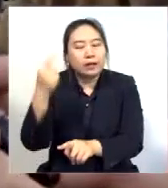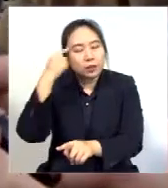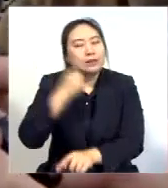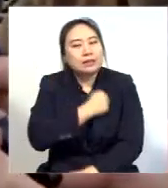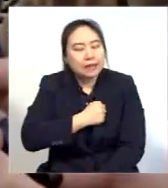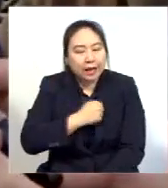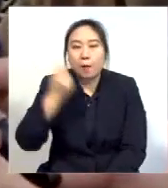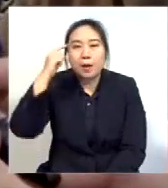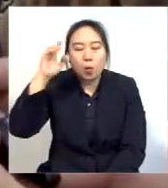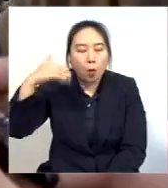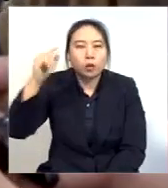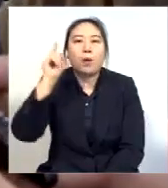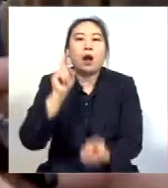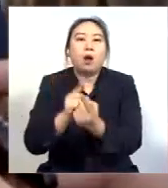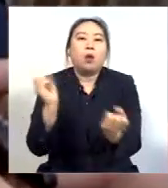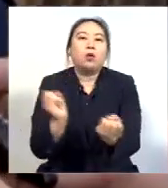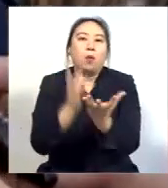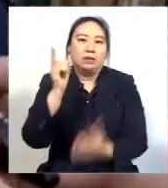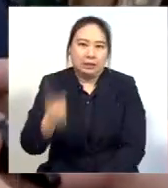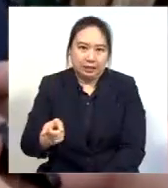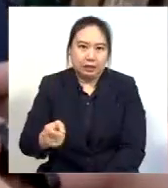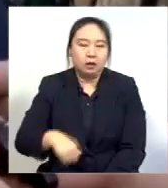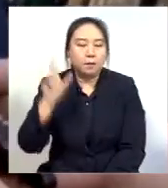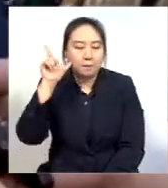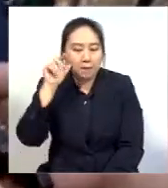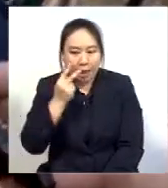แล้วมันเกิดต่อหน้าแม่เขาด้วยแล้ว